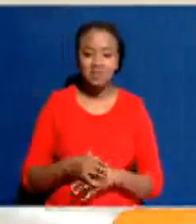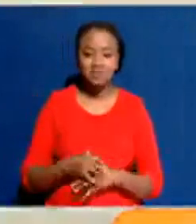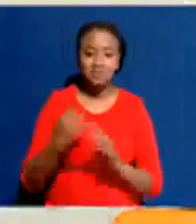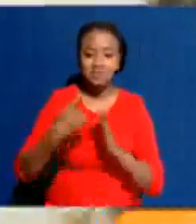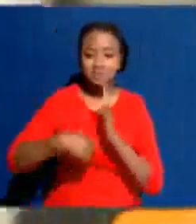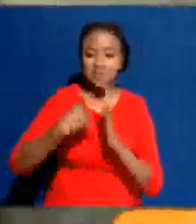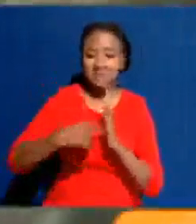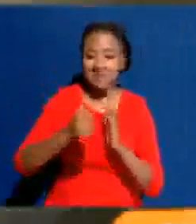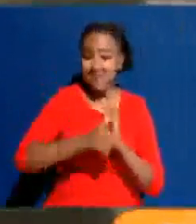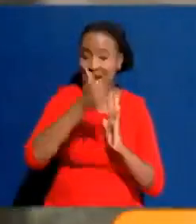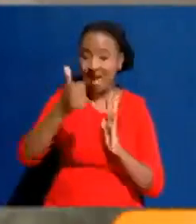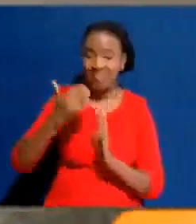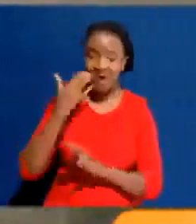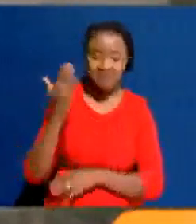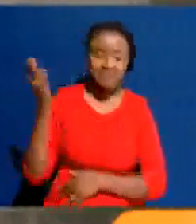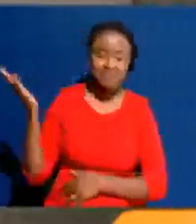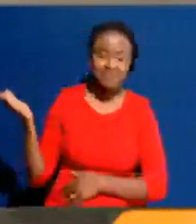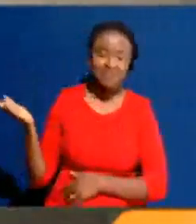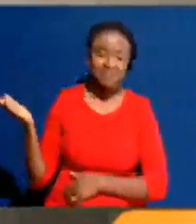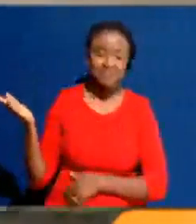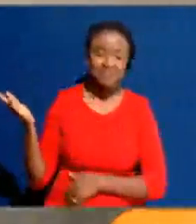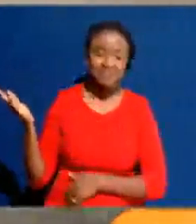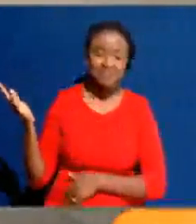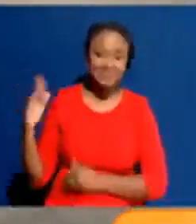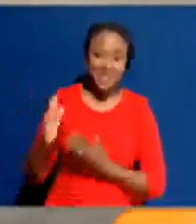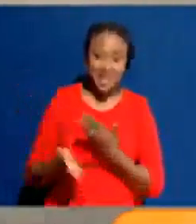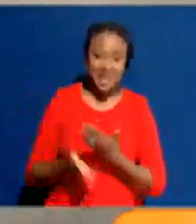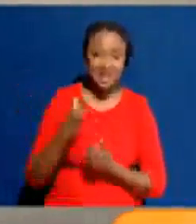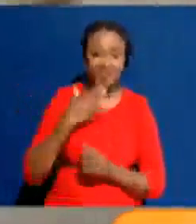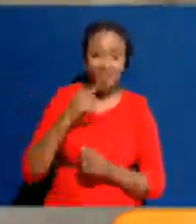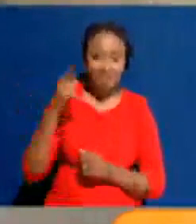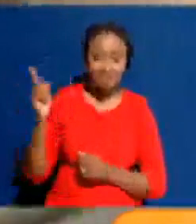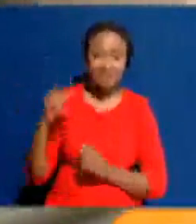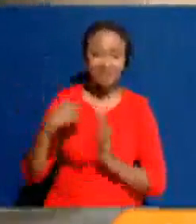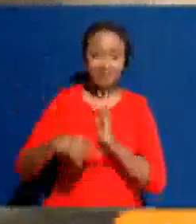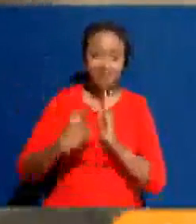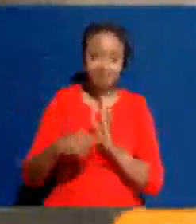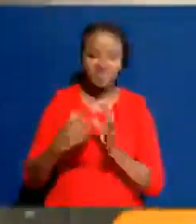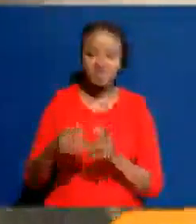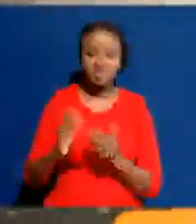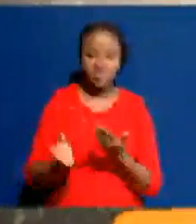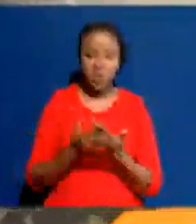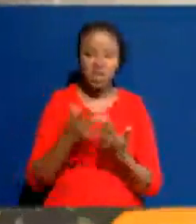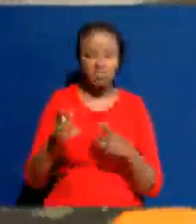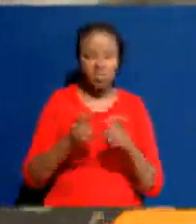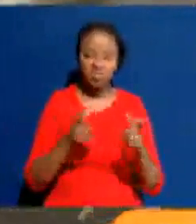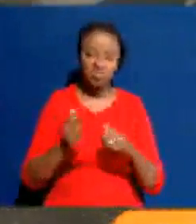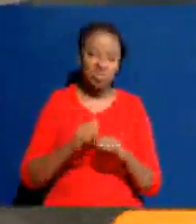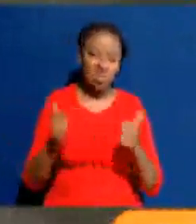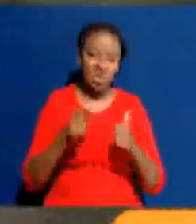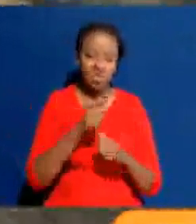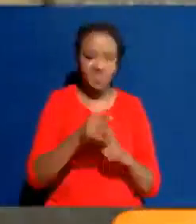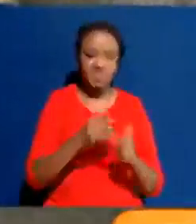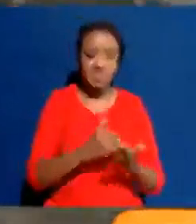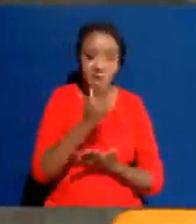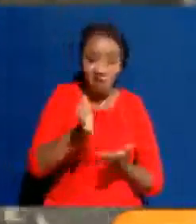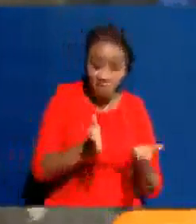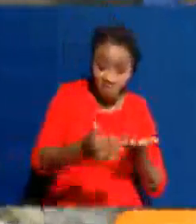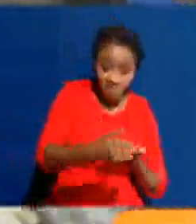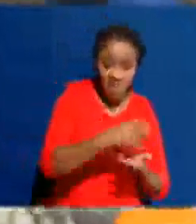70-65. Other innovators like Jackton are pushing for the adoption of such machines to ease management of the crop after